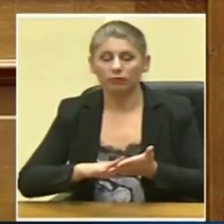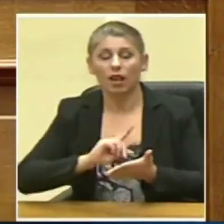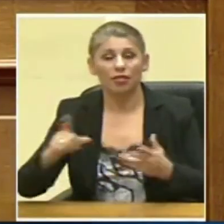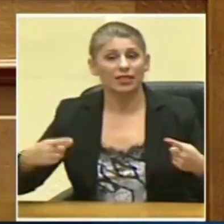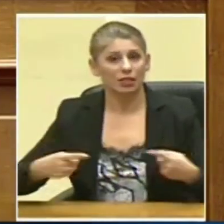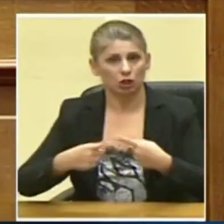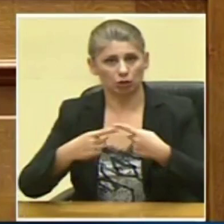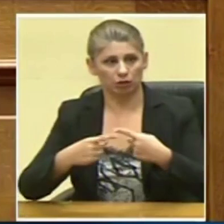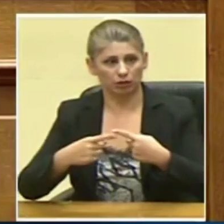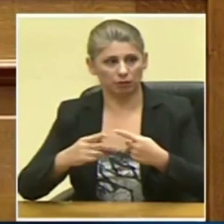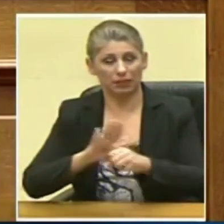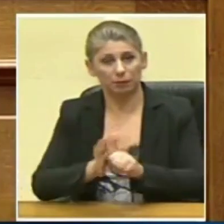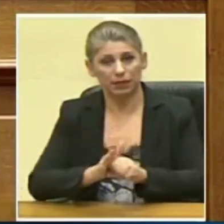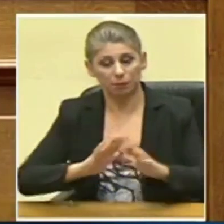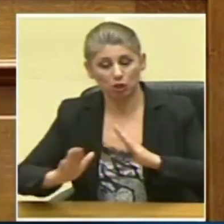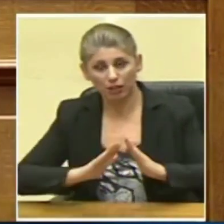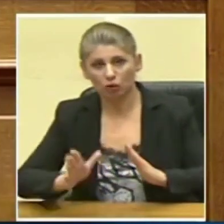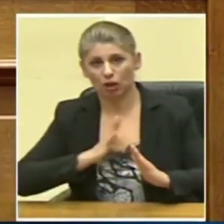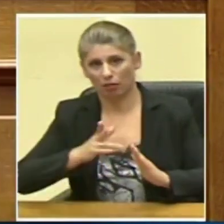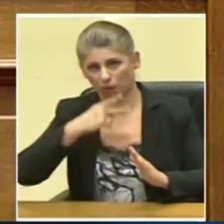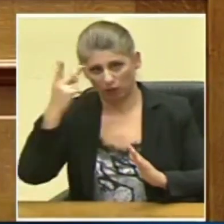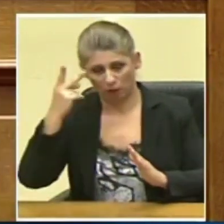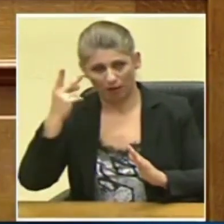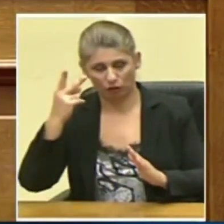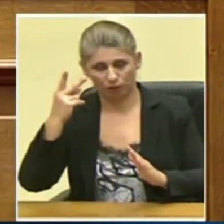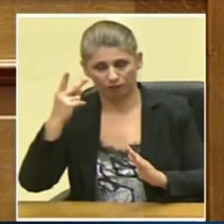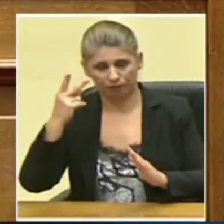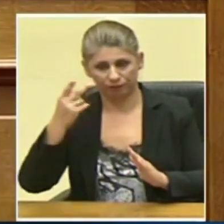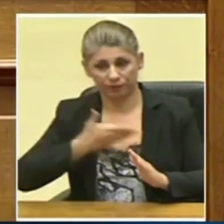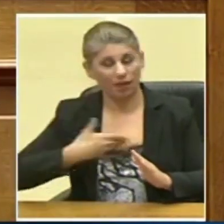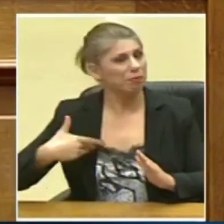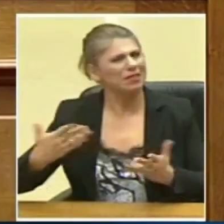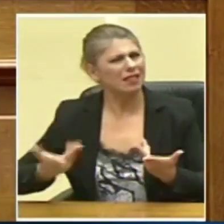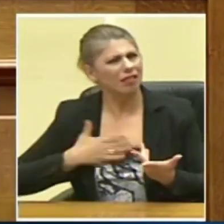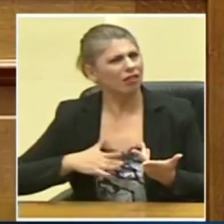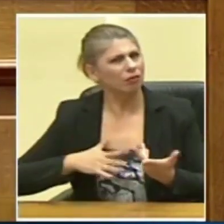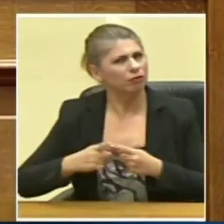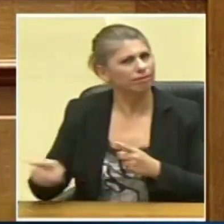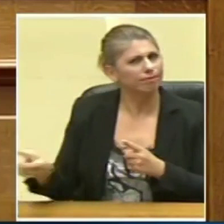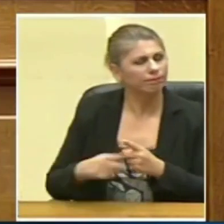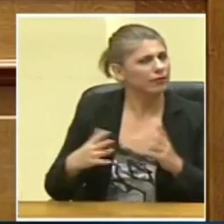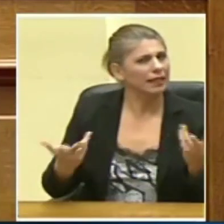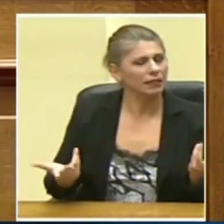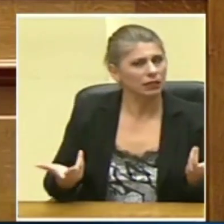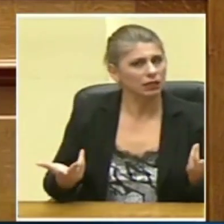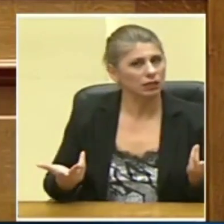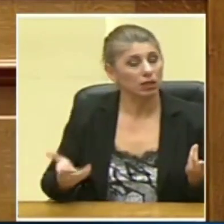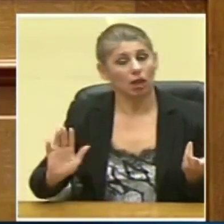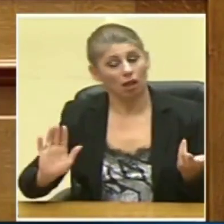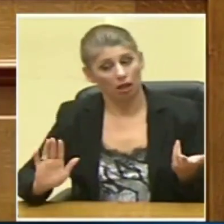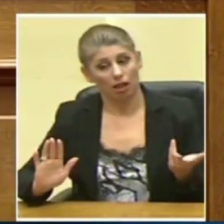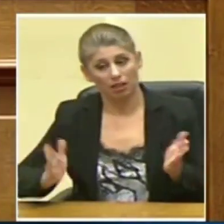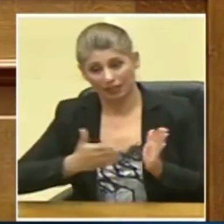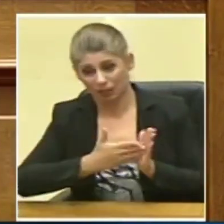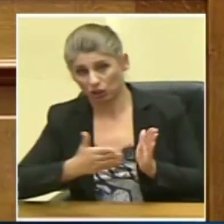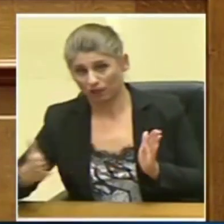συγκρούεται με την πλήρη προστασία των ανθρώπινων δικαιωμάτων. Εμείς γιατί θέλουμε να ξεχωρίσουμε? Μάλιστα, στα παραπάνω